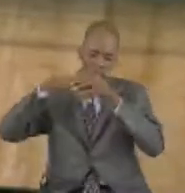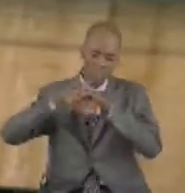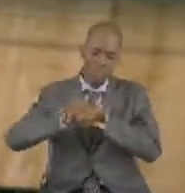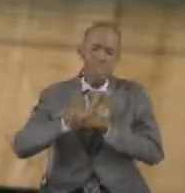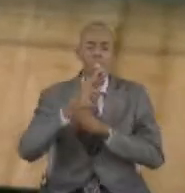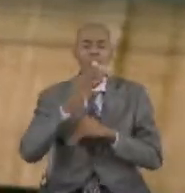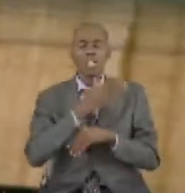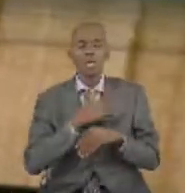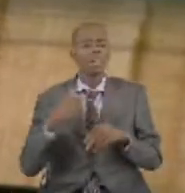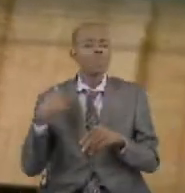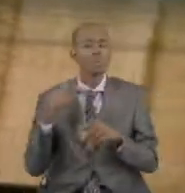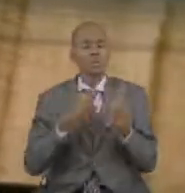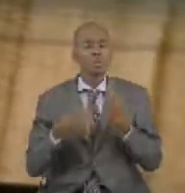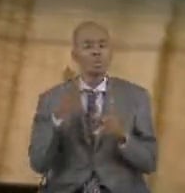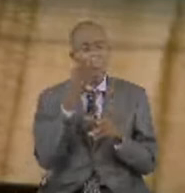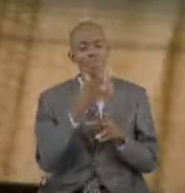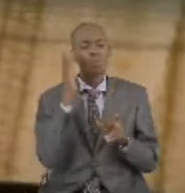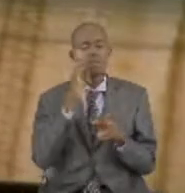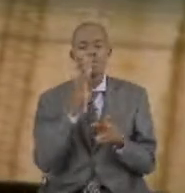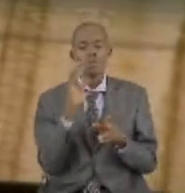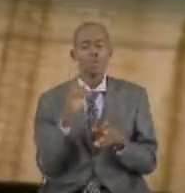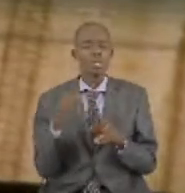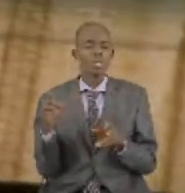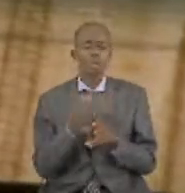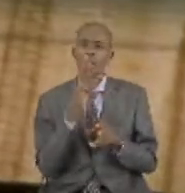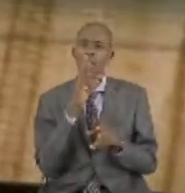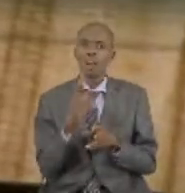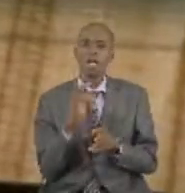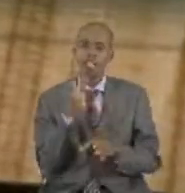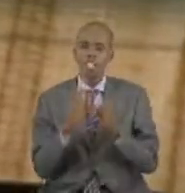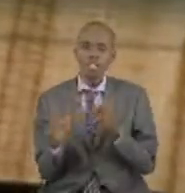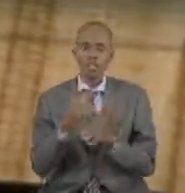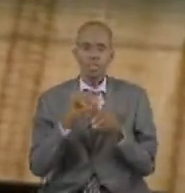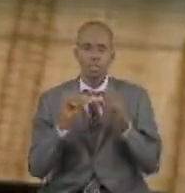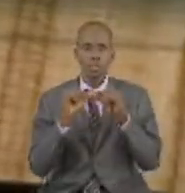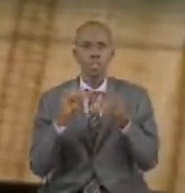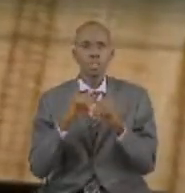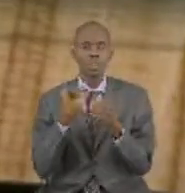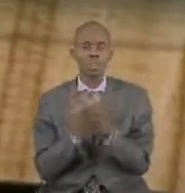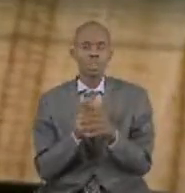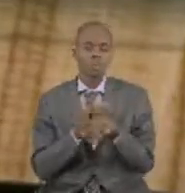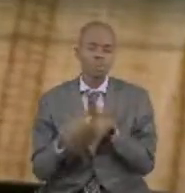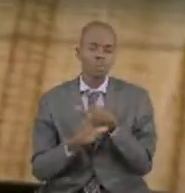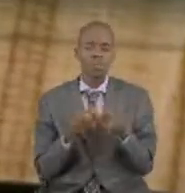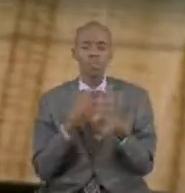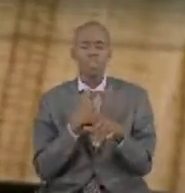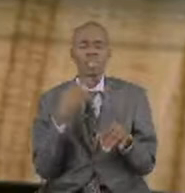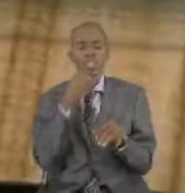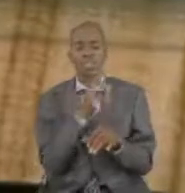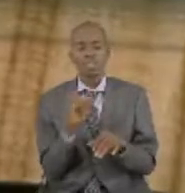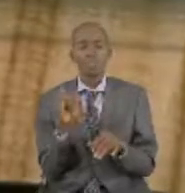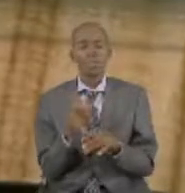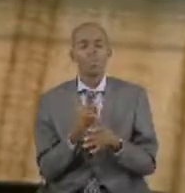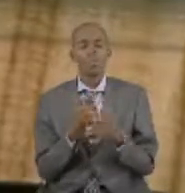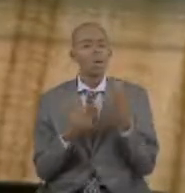et les gens vont le laisser tel quel son c'est le continue comme ça dans cet état doit être opéré dans le mensonge imaginez qu est-ce qui